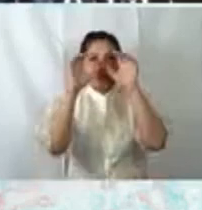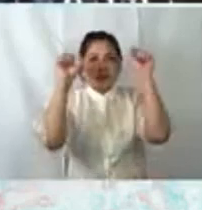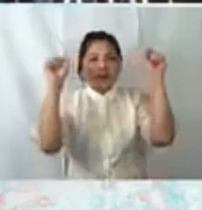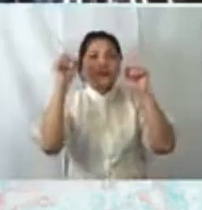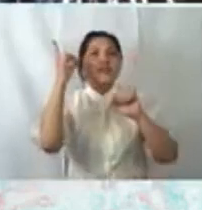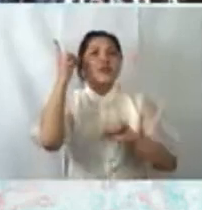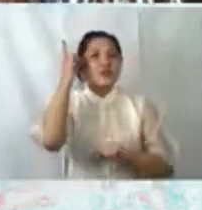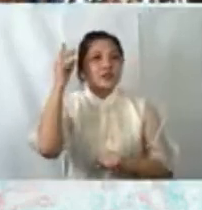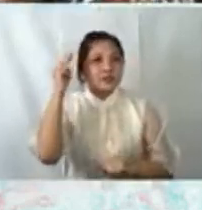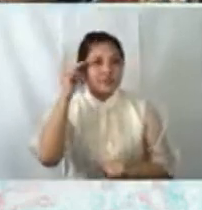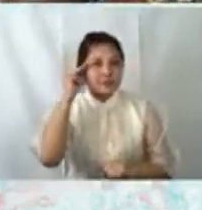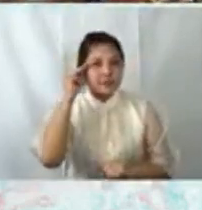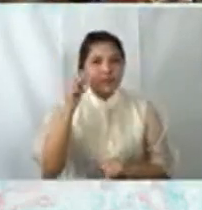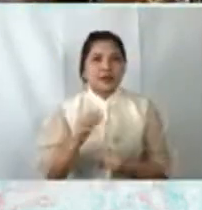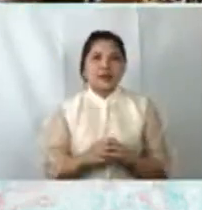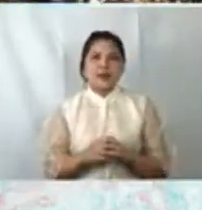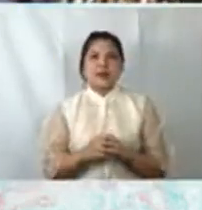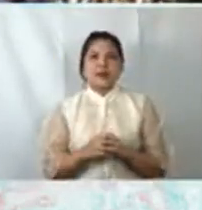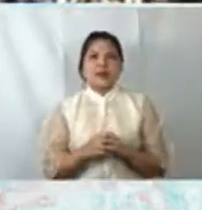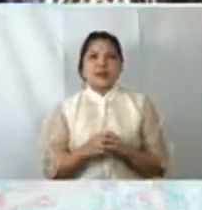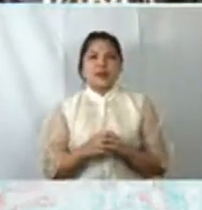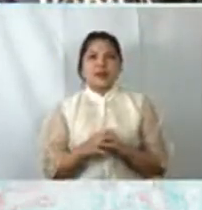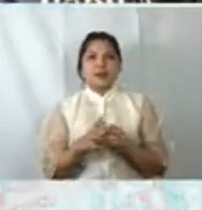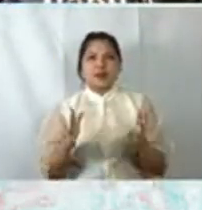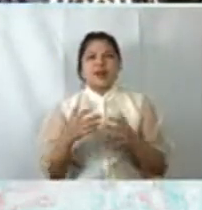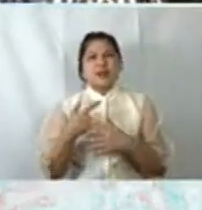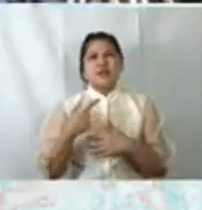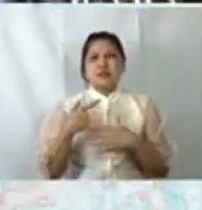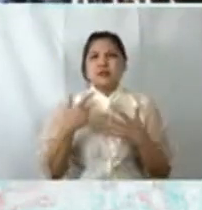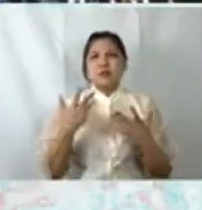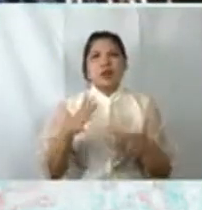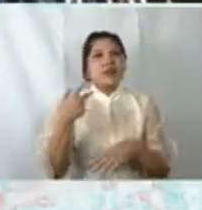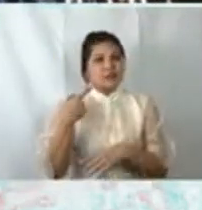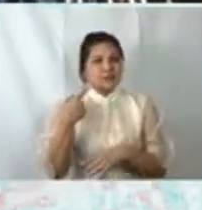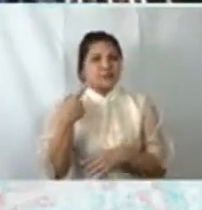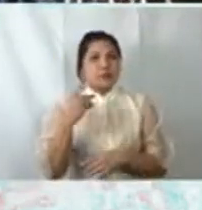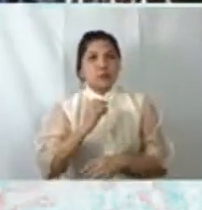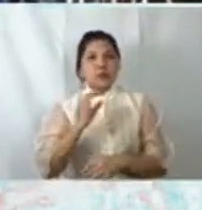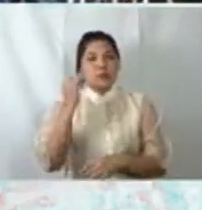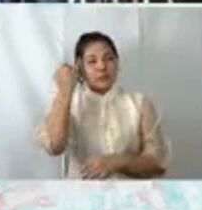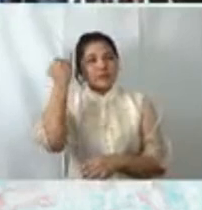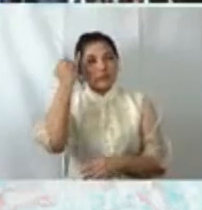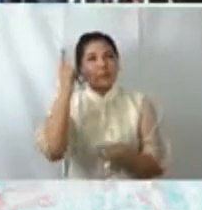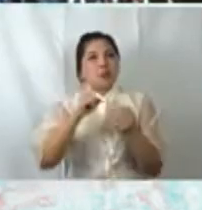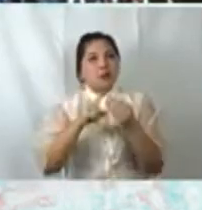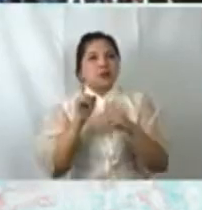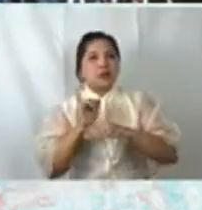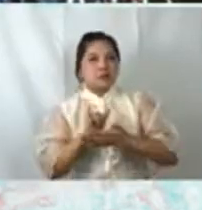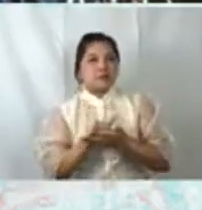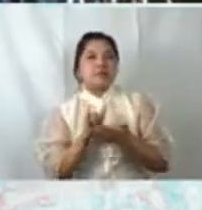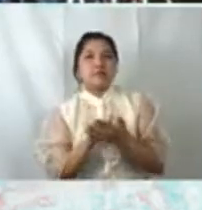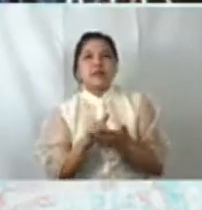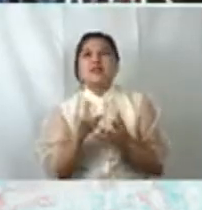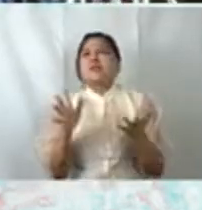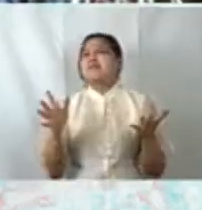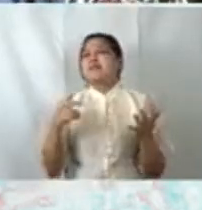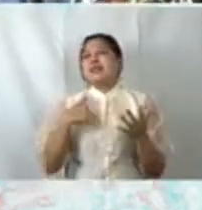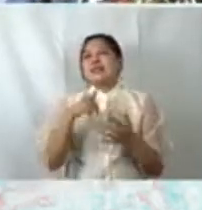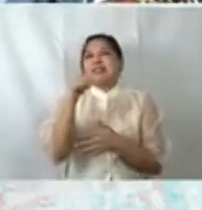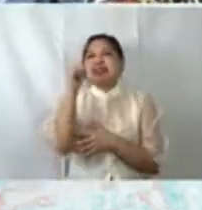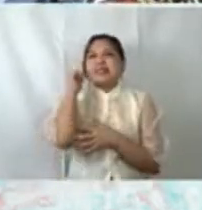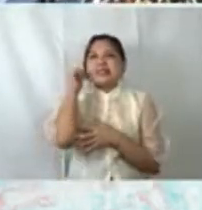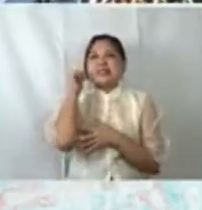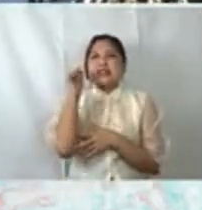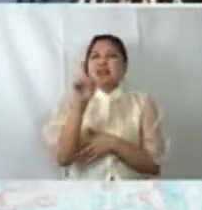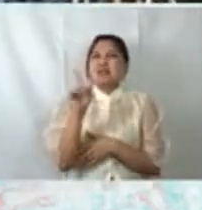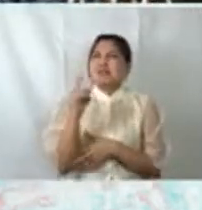Macapagal, actually was already toying on that idea already at that time. Na parang ayaw na niyang, ano tawag